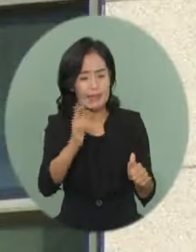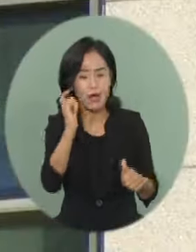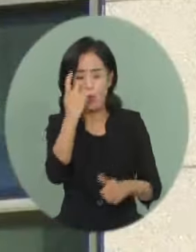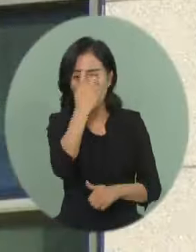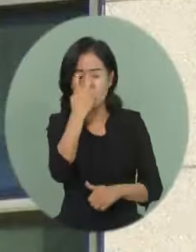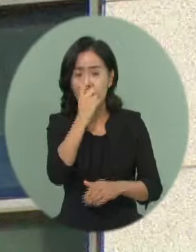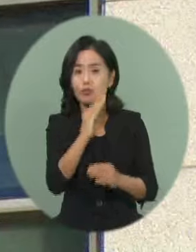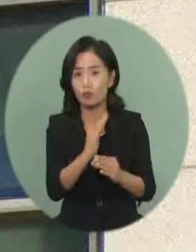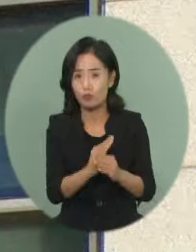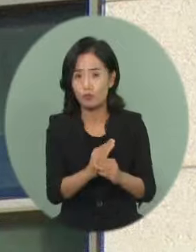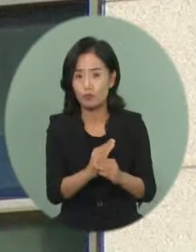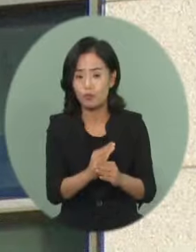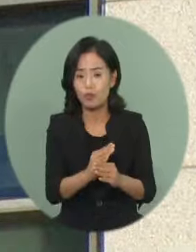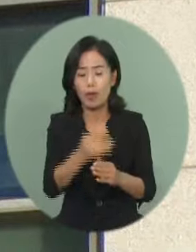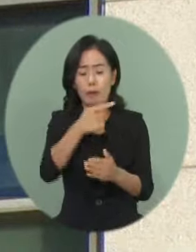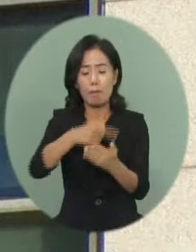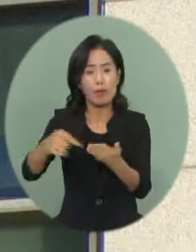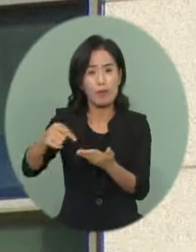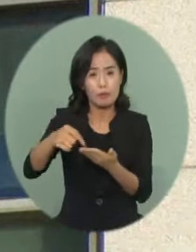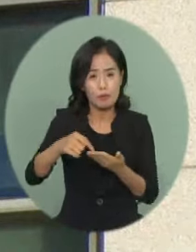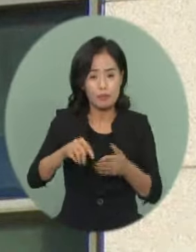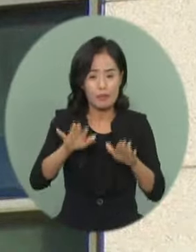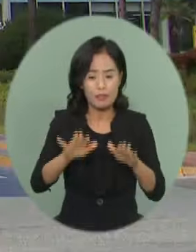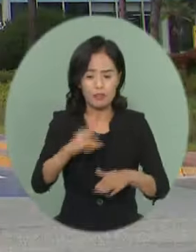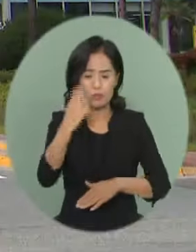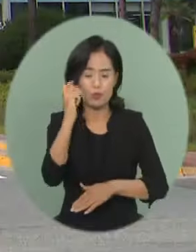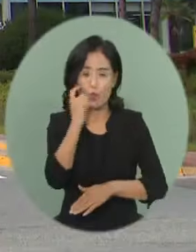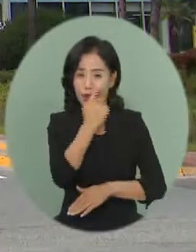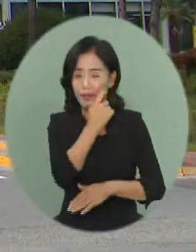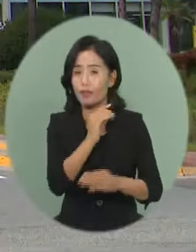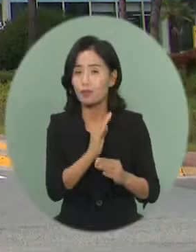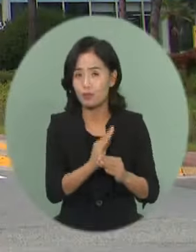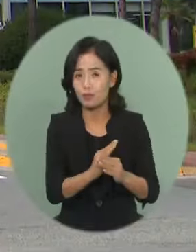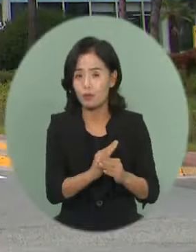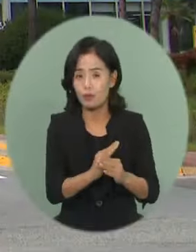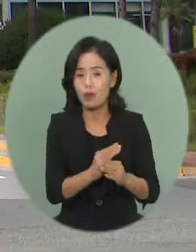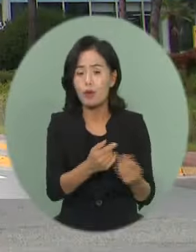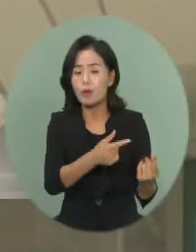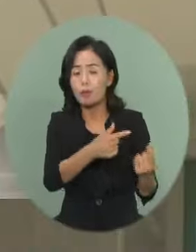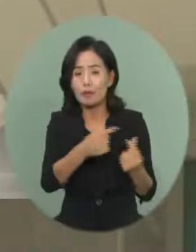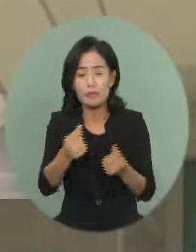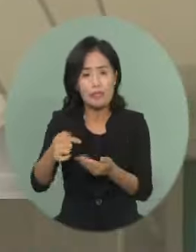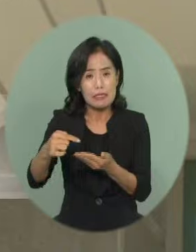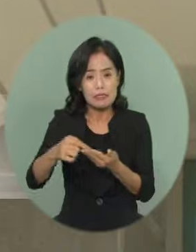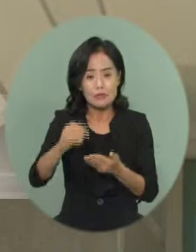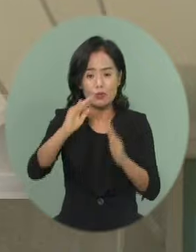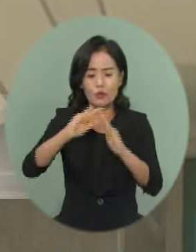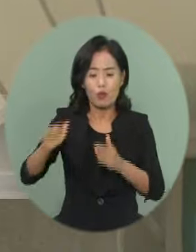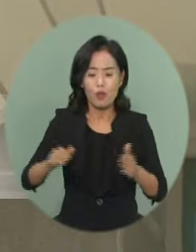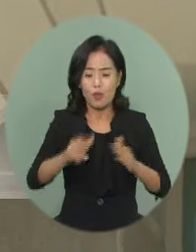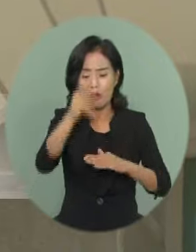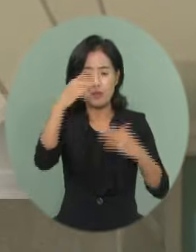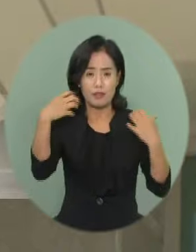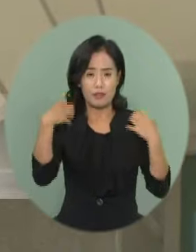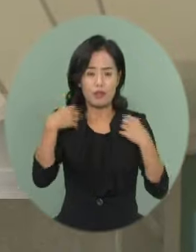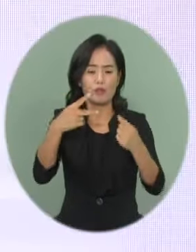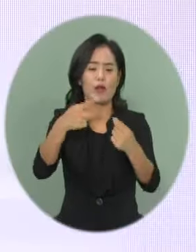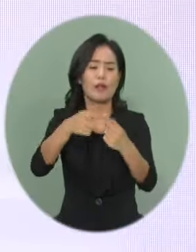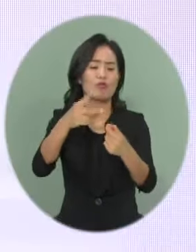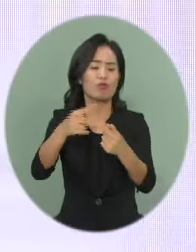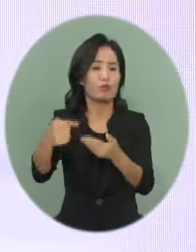피 신고가 들어와서 저희가 사실 관계을 지금 확인하고 있습니다 비슷한 신고는 전남 경찰청에도 두 건